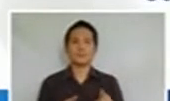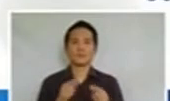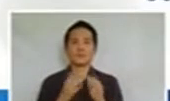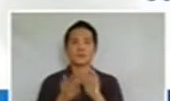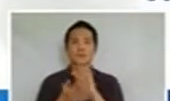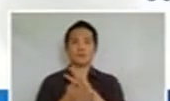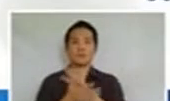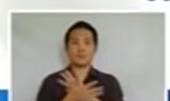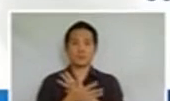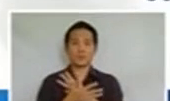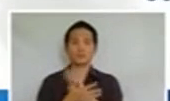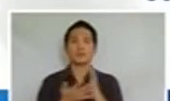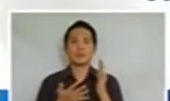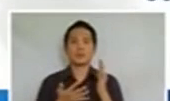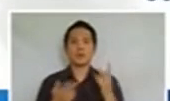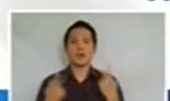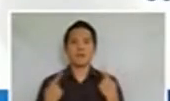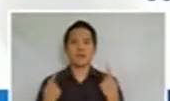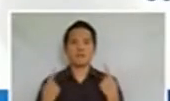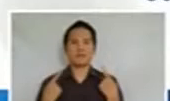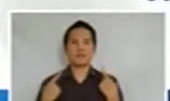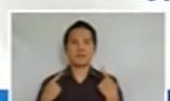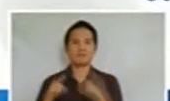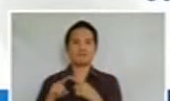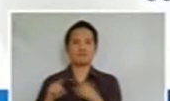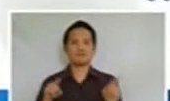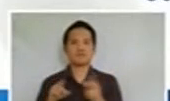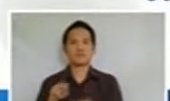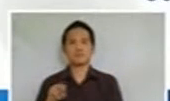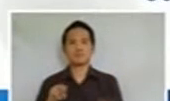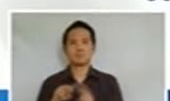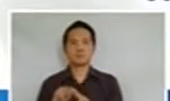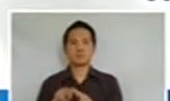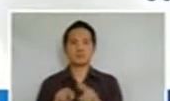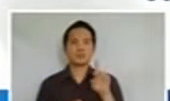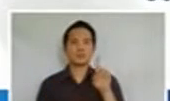ang additional na 214 recoveries. Kaya naman nasa